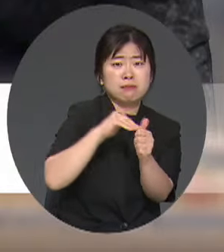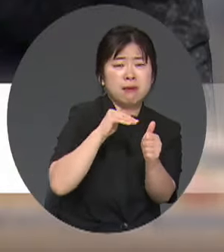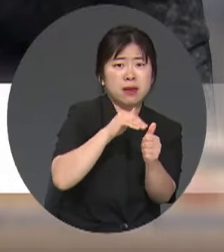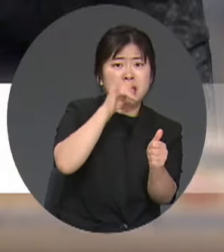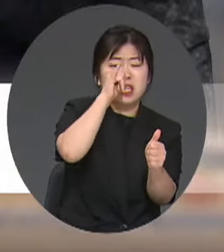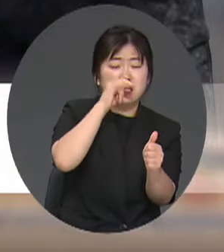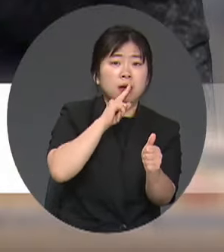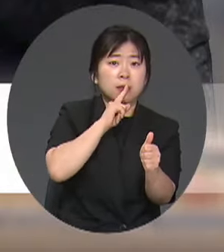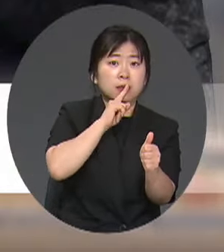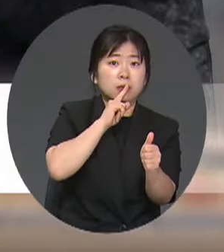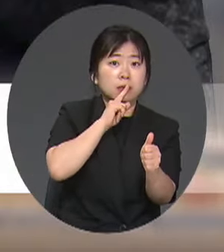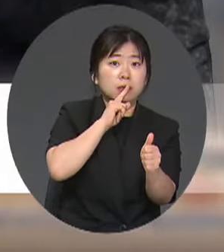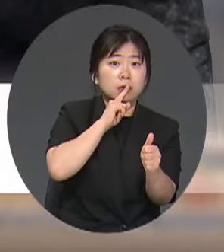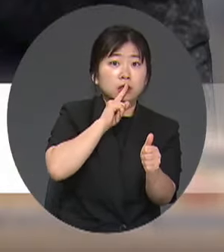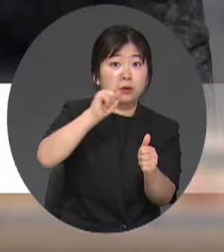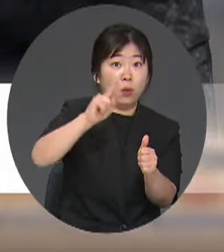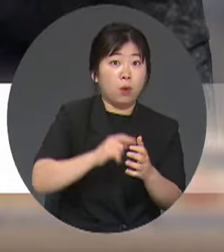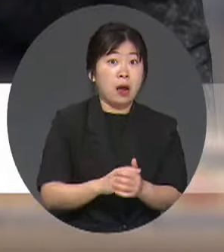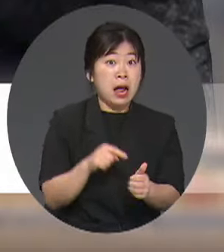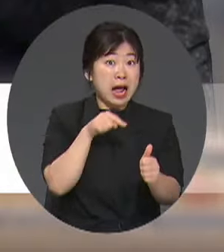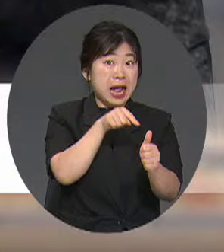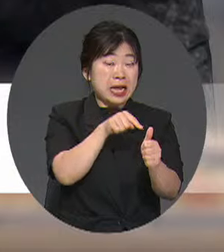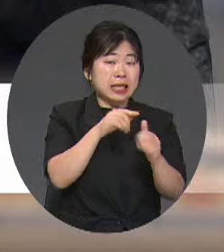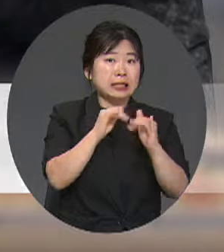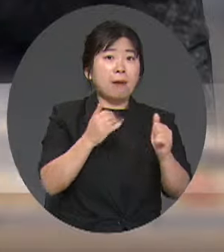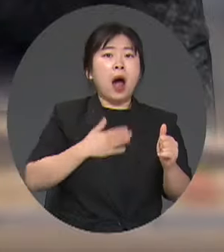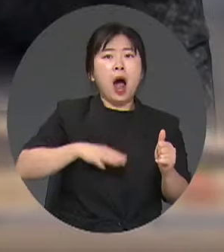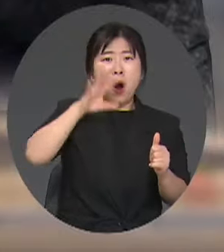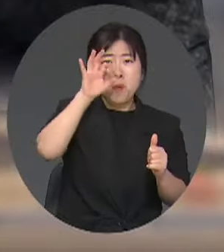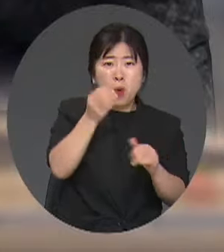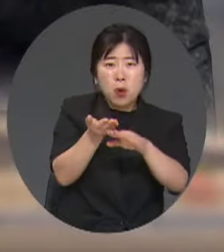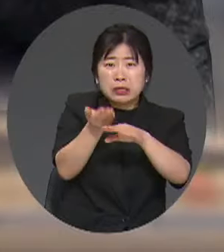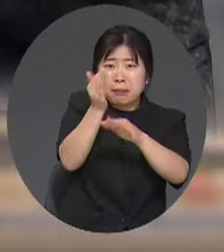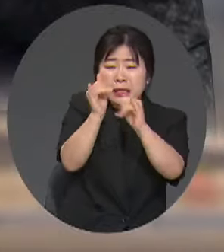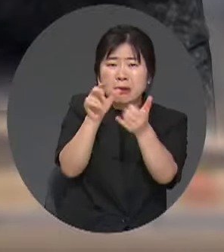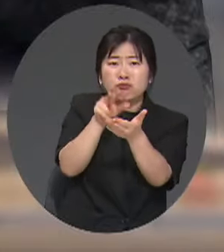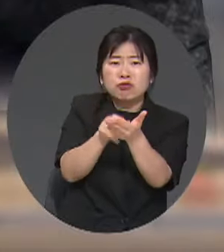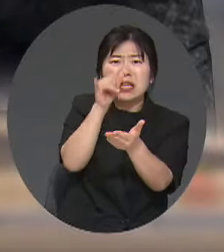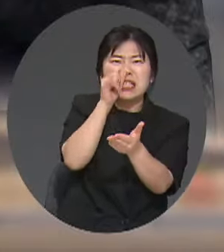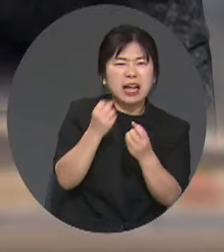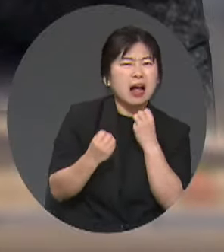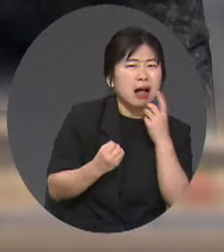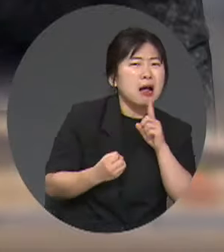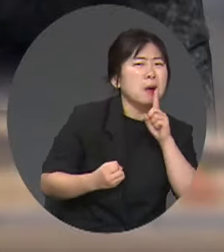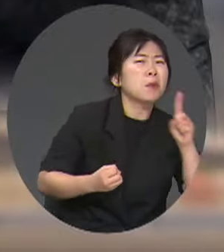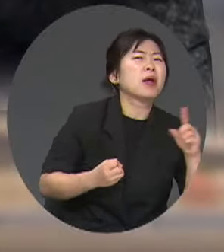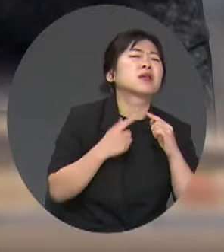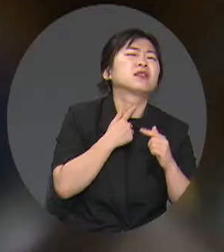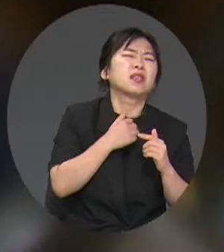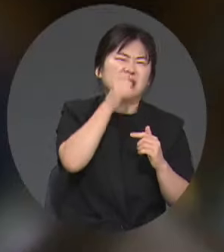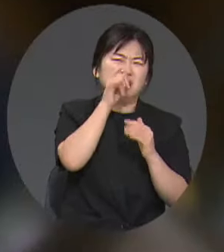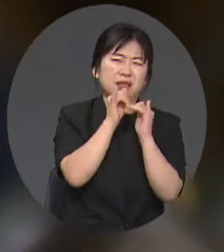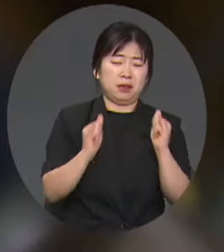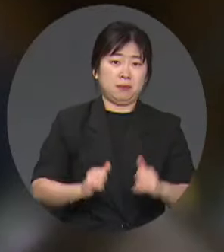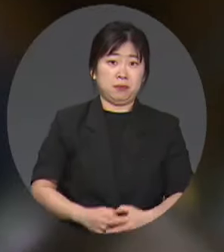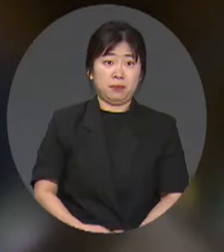내부 문제를 신고한 공익 제보자였다는데 무슨 일인지 이선영 기자가 취재했습니다.